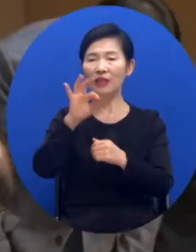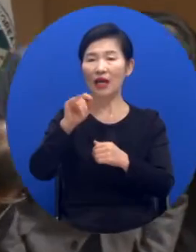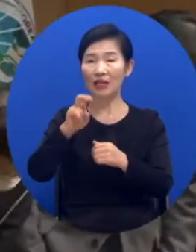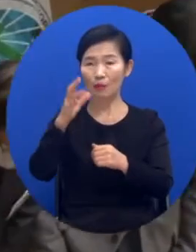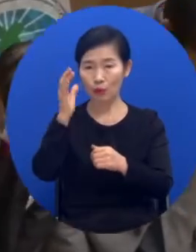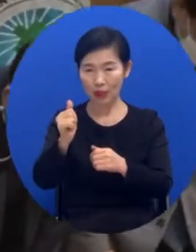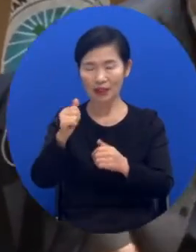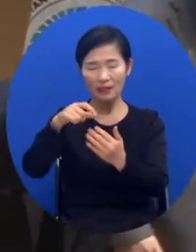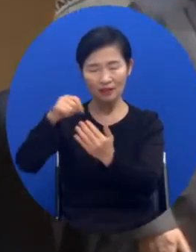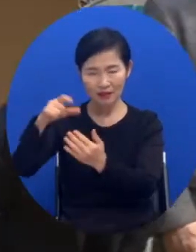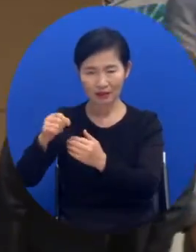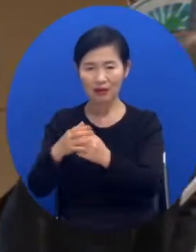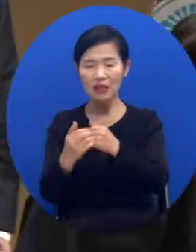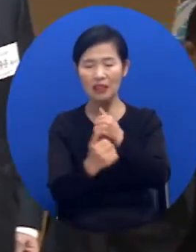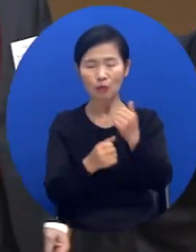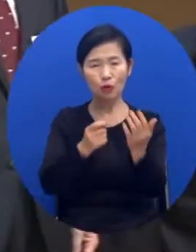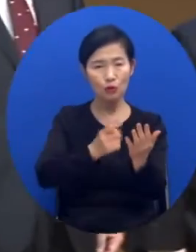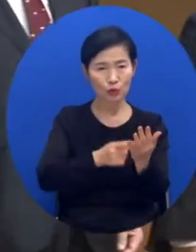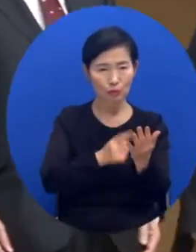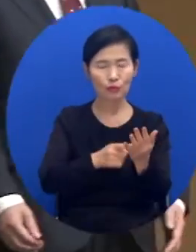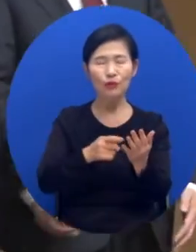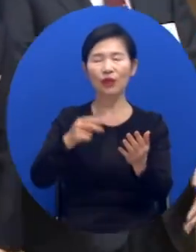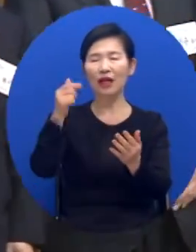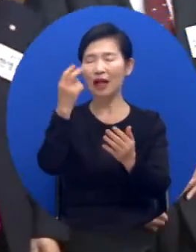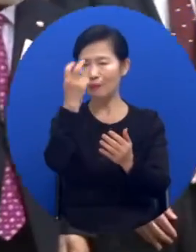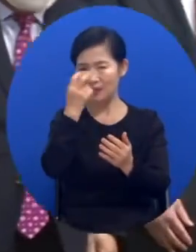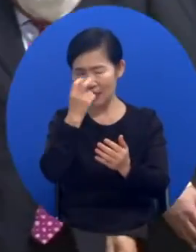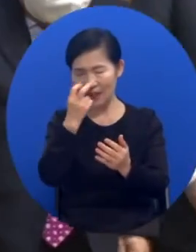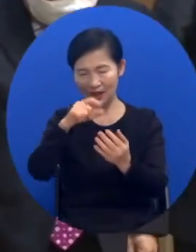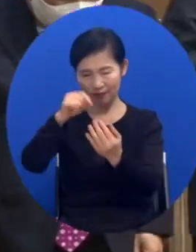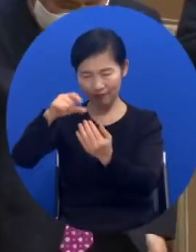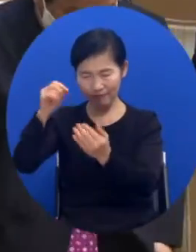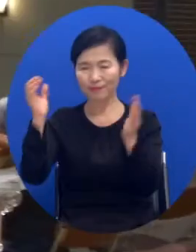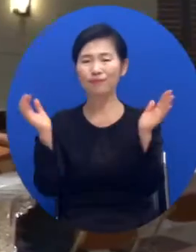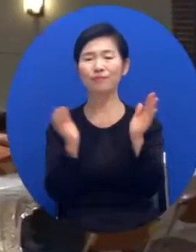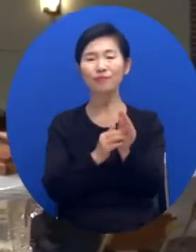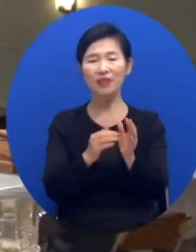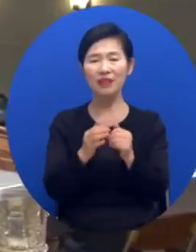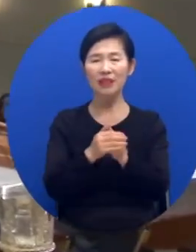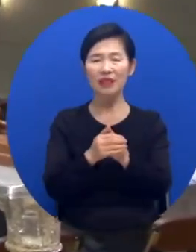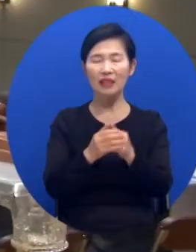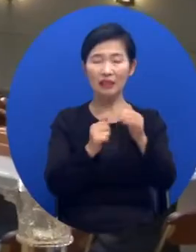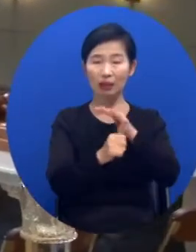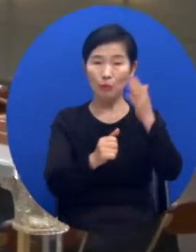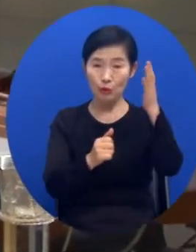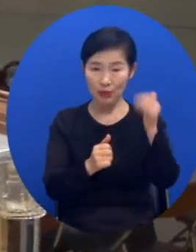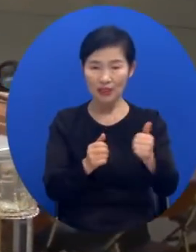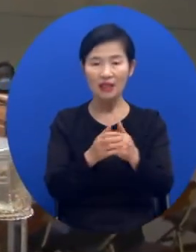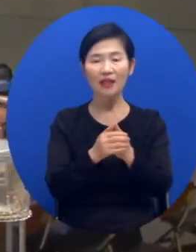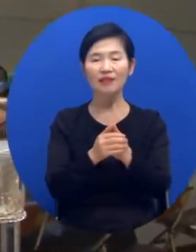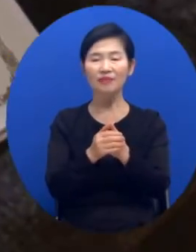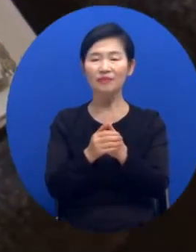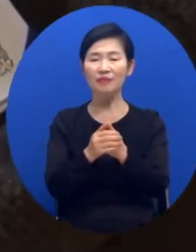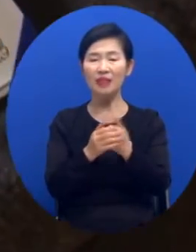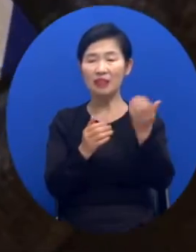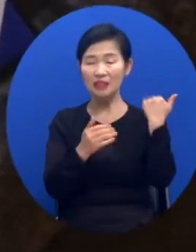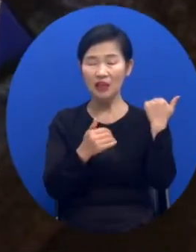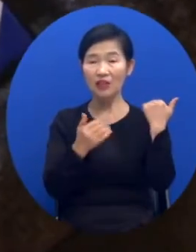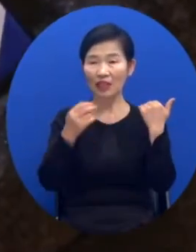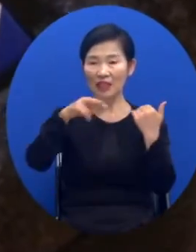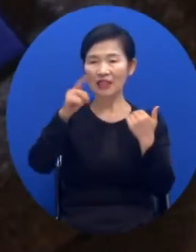임원과 총무 감사 인준이 진행됐습니다 스님 대표회장 n 상 임 회장이 어떤